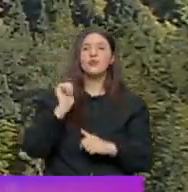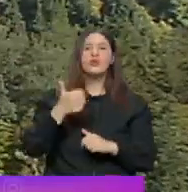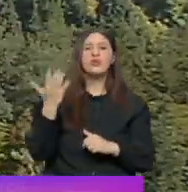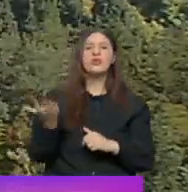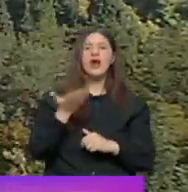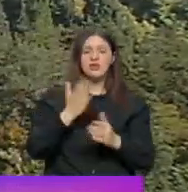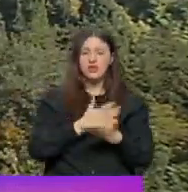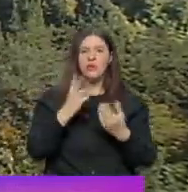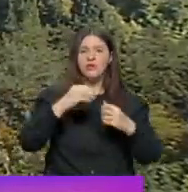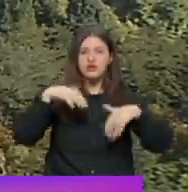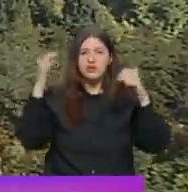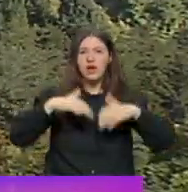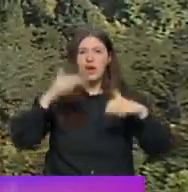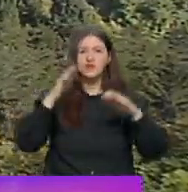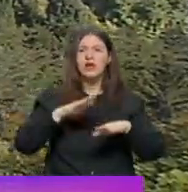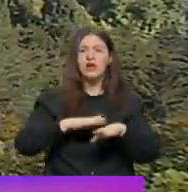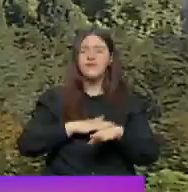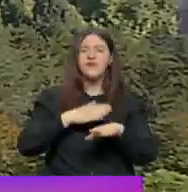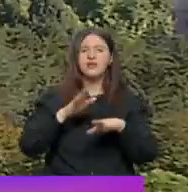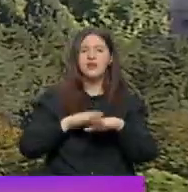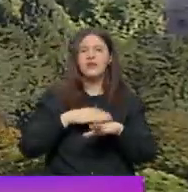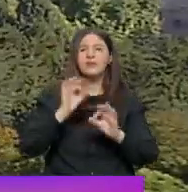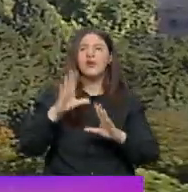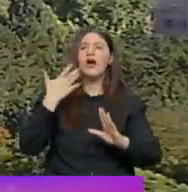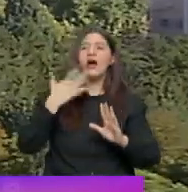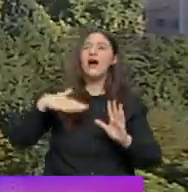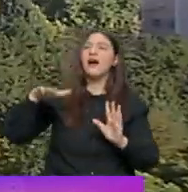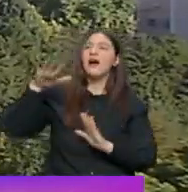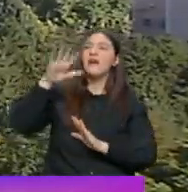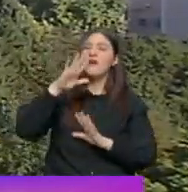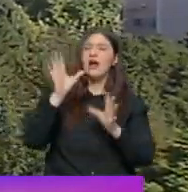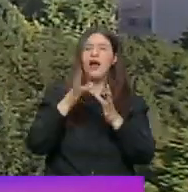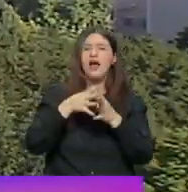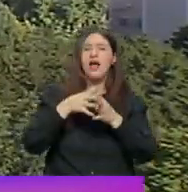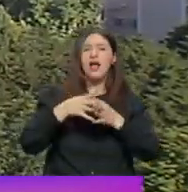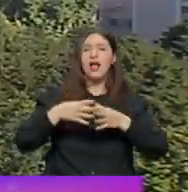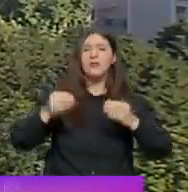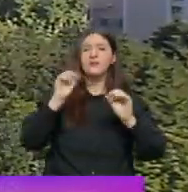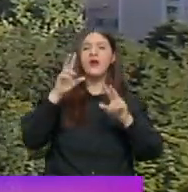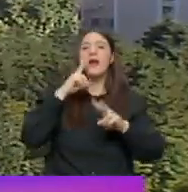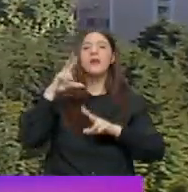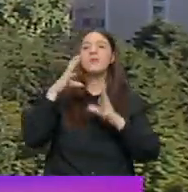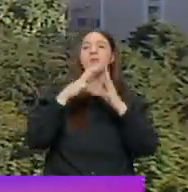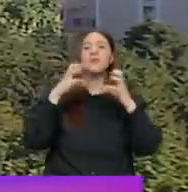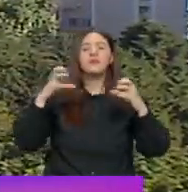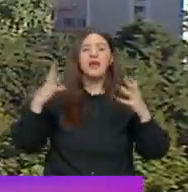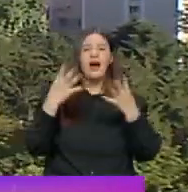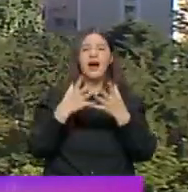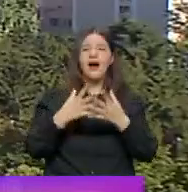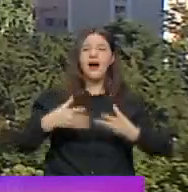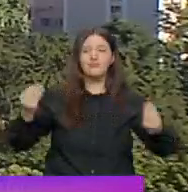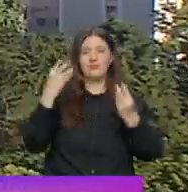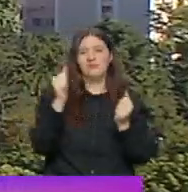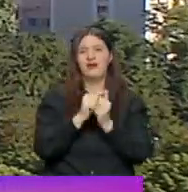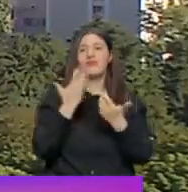günlerdir devam eden yağış yavaş yavaş artık böyle gökyüzünden semadan da şöyle bulutların